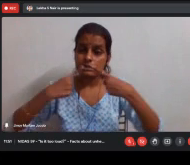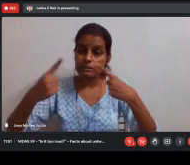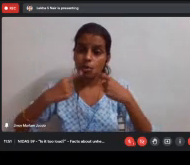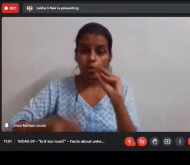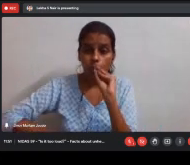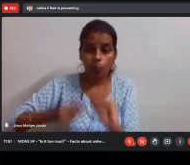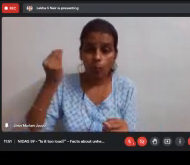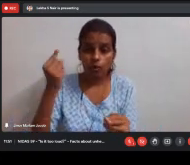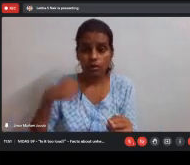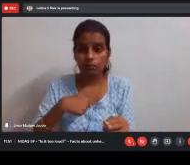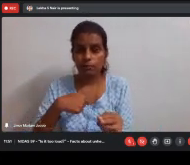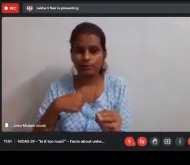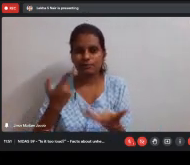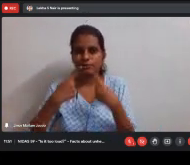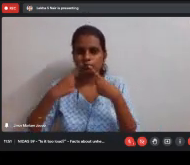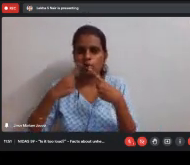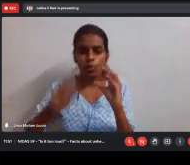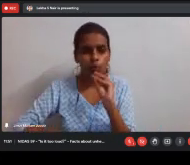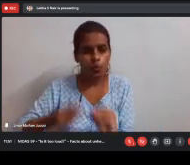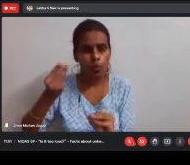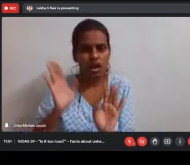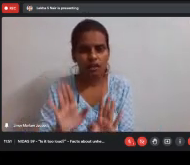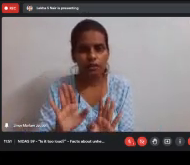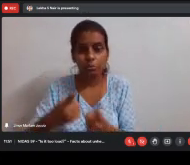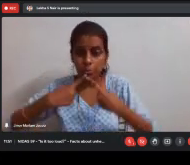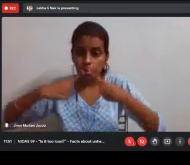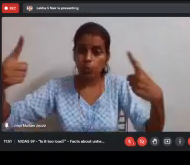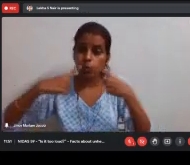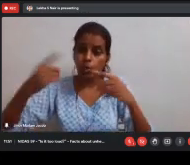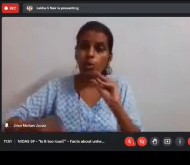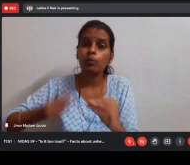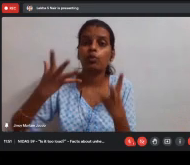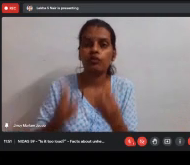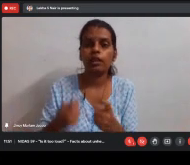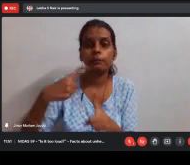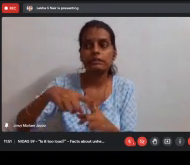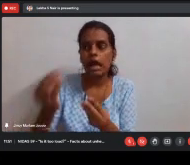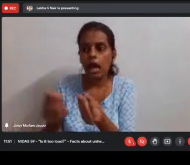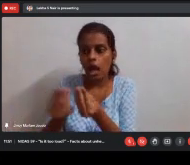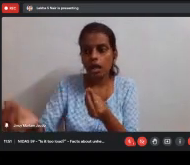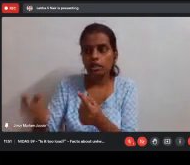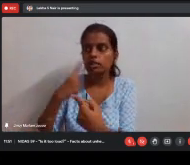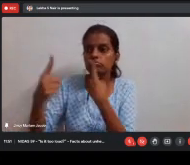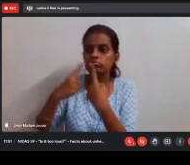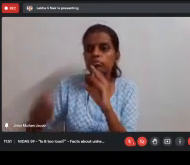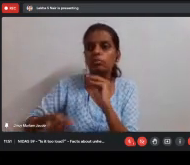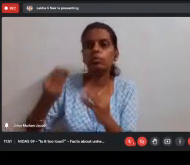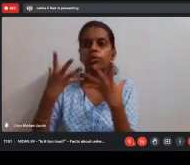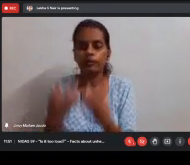ഫ്രീ ആയിട്ട് നിങ്ങൾക്ക് കേൾക്കാൻ പറ്റും, നോയ്സ് ഇൻഡ്യൂസ് ഹിയറിംഗ് ലോസിന്റെ സാധ്യത കുറയ്ക്കാൻ പറ്റും. 2, ശബ്ദം നമുക്ക് ഇഫക്റ്റീവ് ആയിട്ട് യൂസ് ചെയ്യാൻ